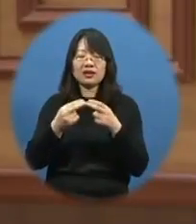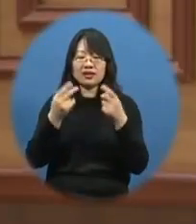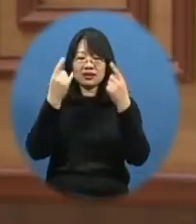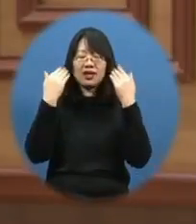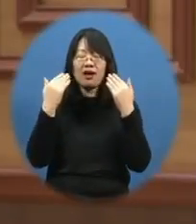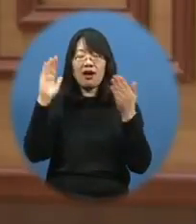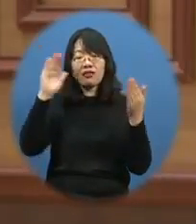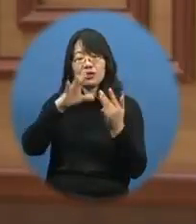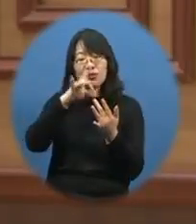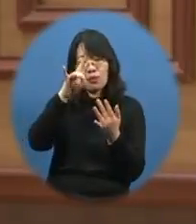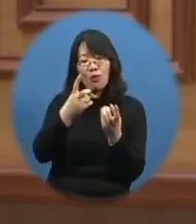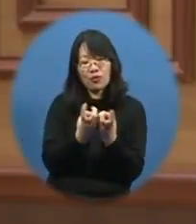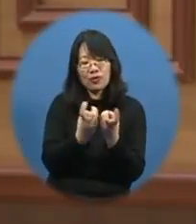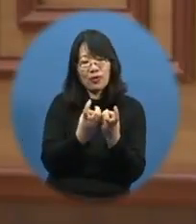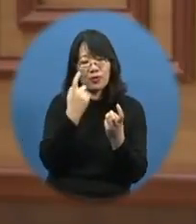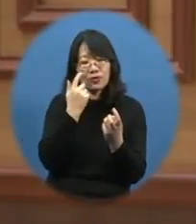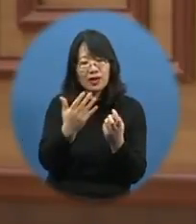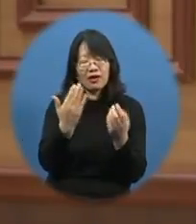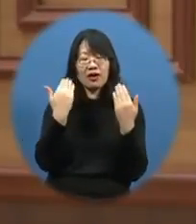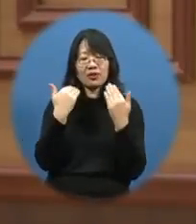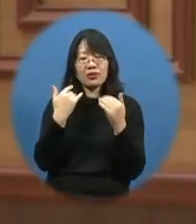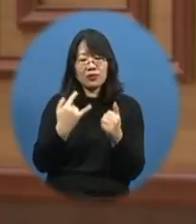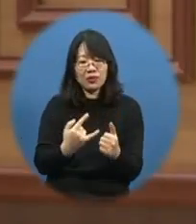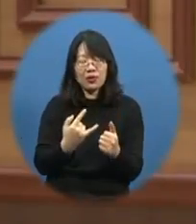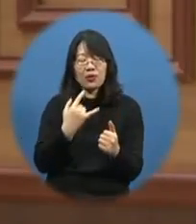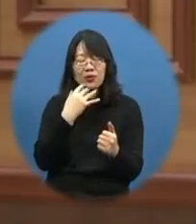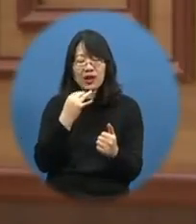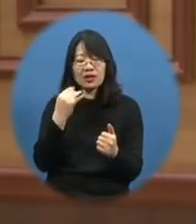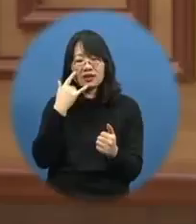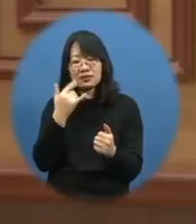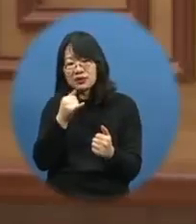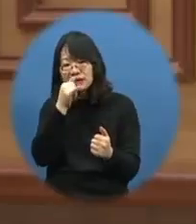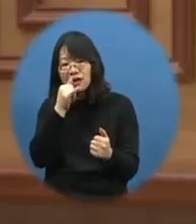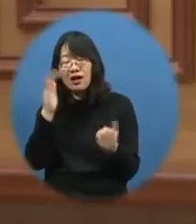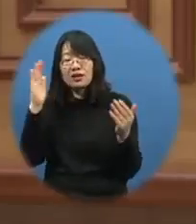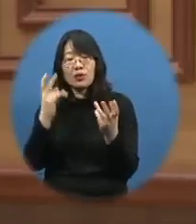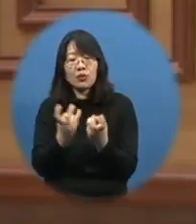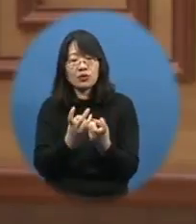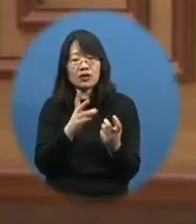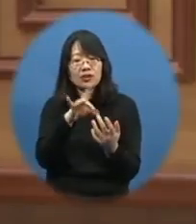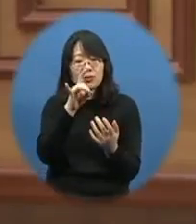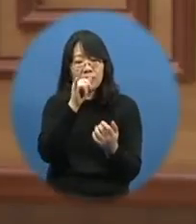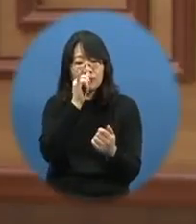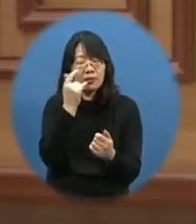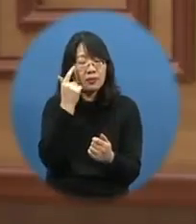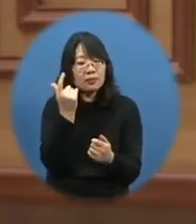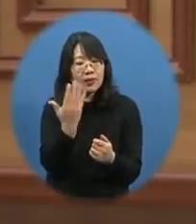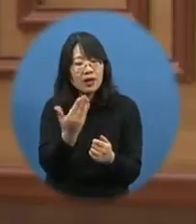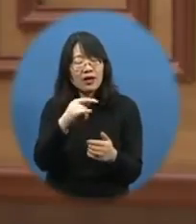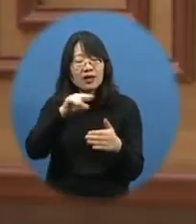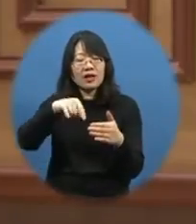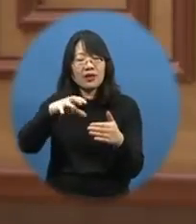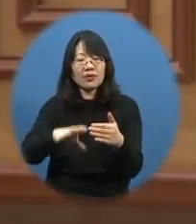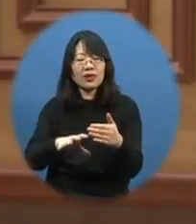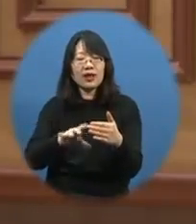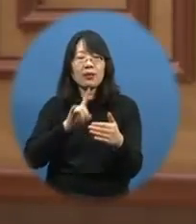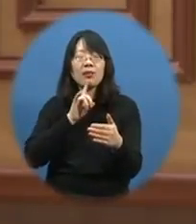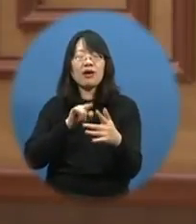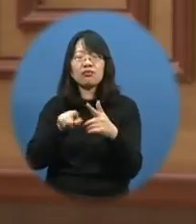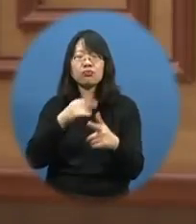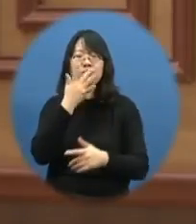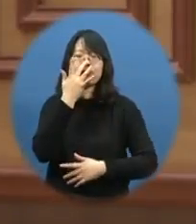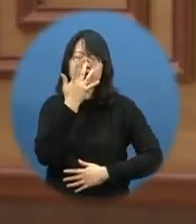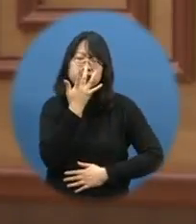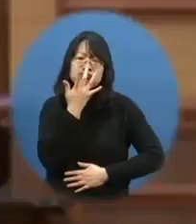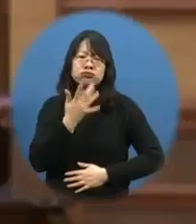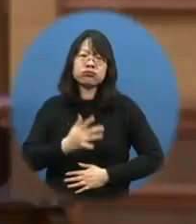어떻게 선발합니까? 제가 물어봤어요 학교 측에 당연한 질문 아닙니까? 그럼요. 학생들을 어떻게 선발합니까? 그랬더니 거기에서는 그 말을 이해를